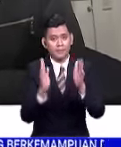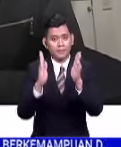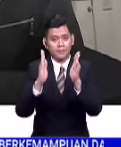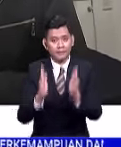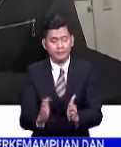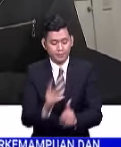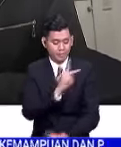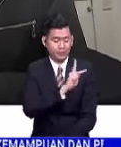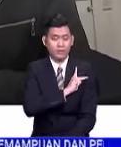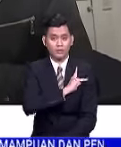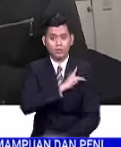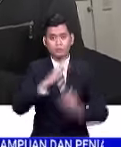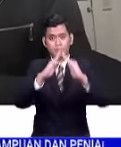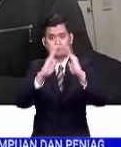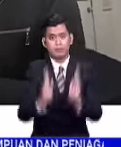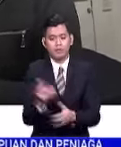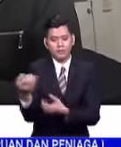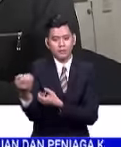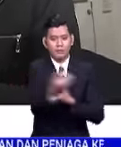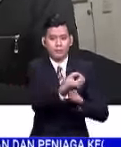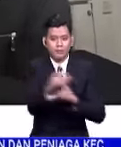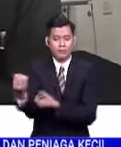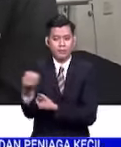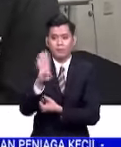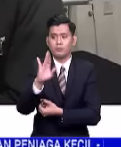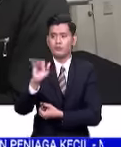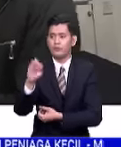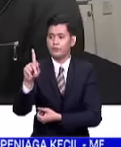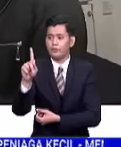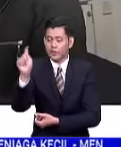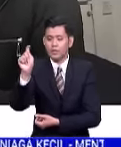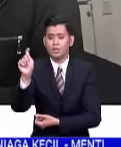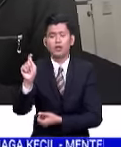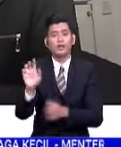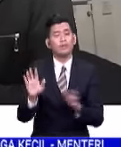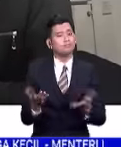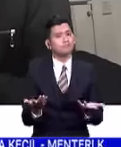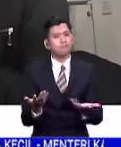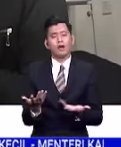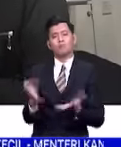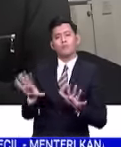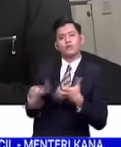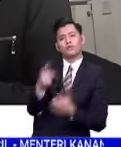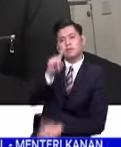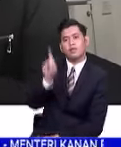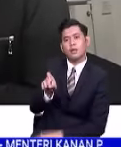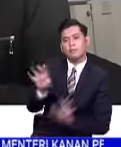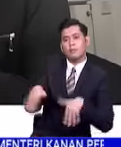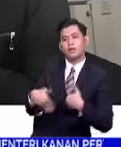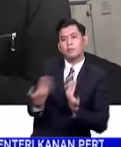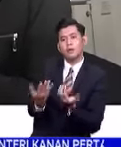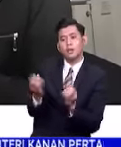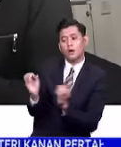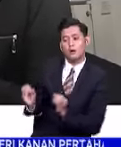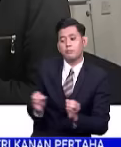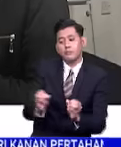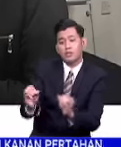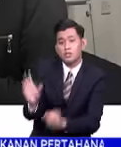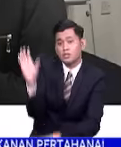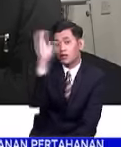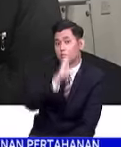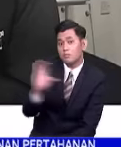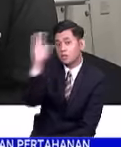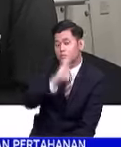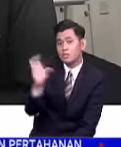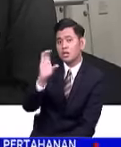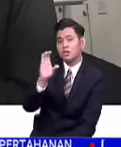merupakan ketua balai bomba dan penyelamat Beaufort. Jadi tuan, bagaimana dengan operasi mencari dan menyelamat dengan